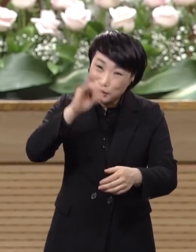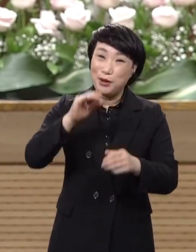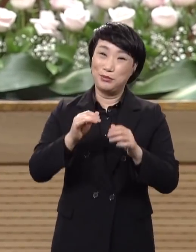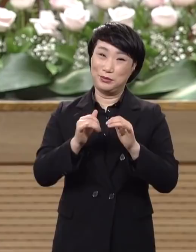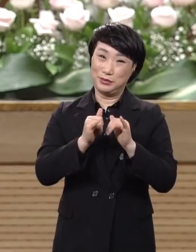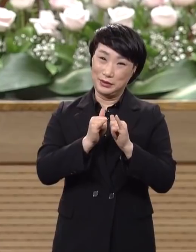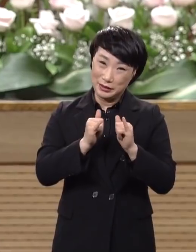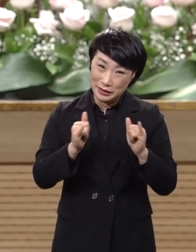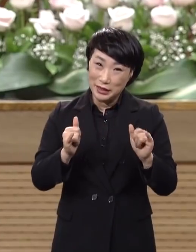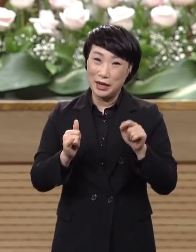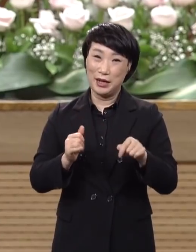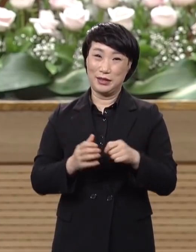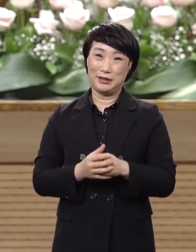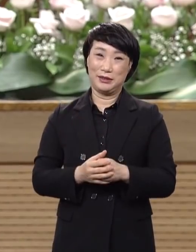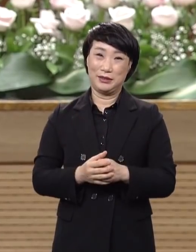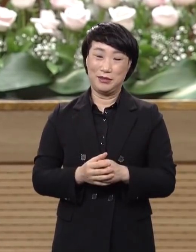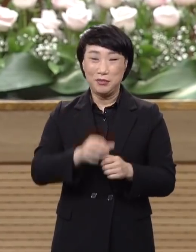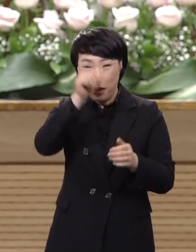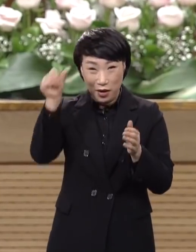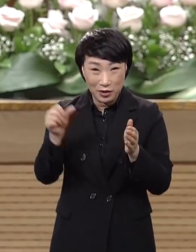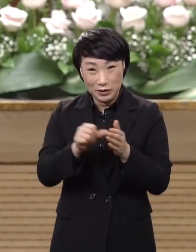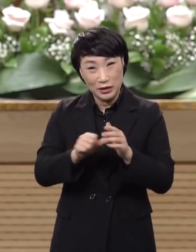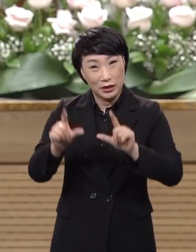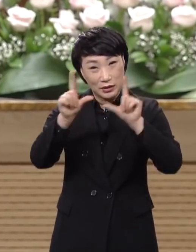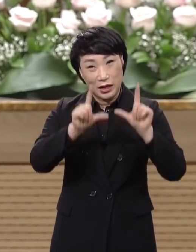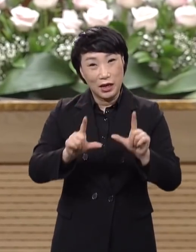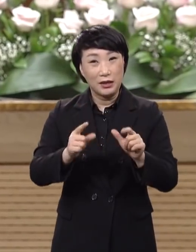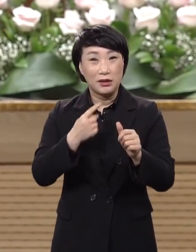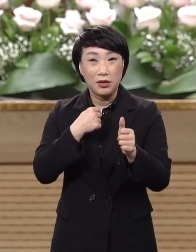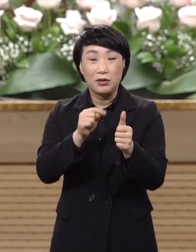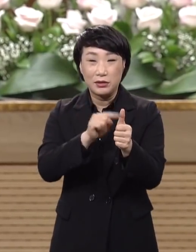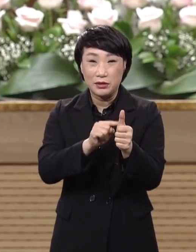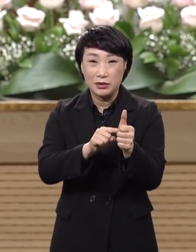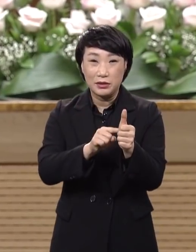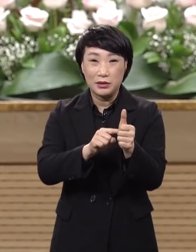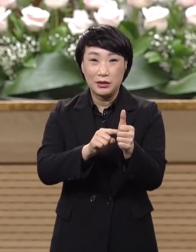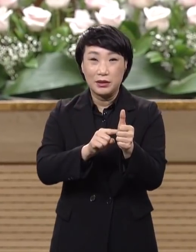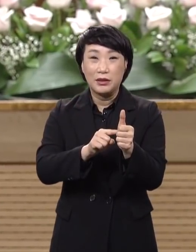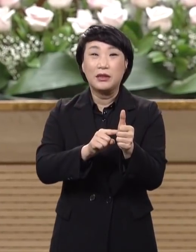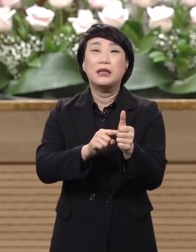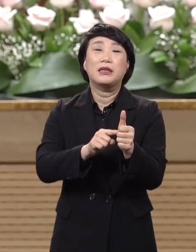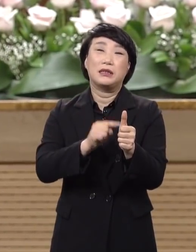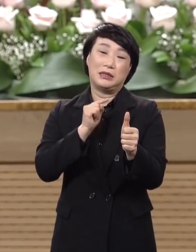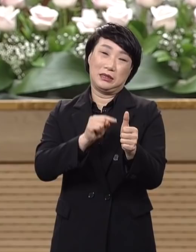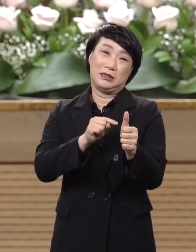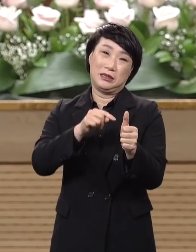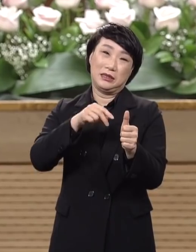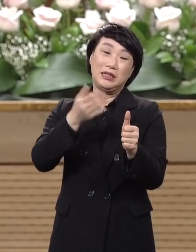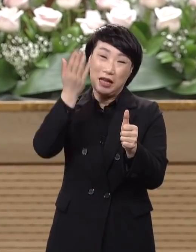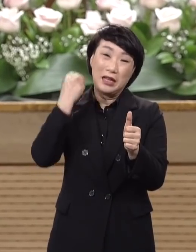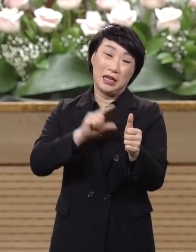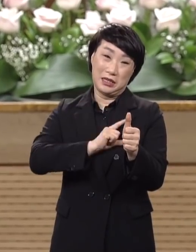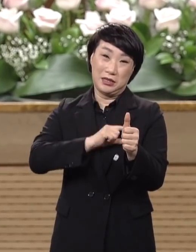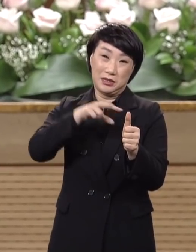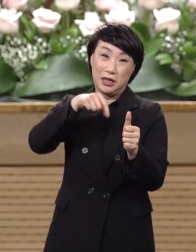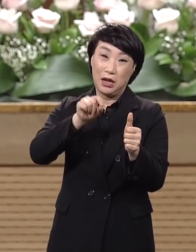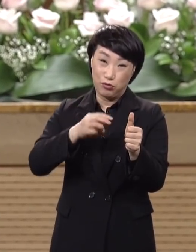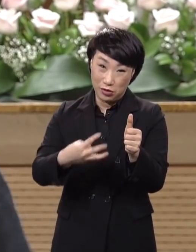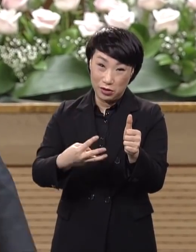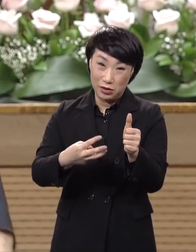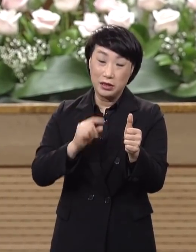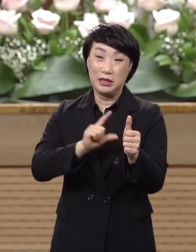전무후무한 인간으로 한평생을 살았던 이 사울, 그리고 변했던